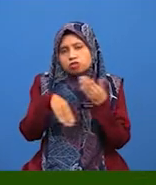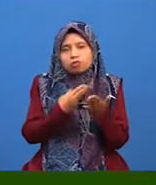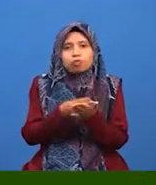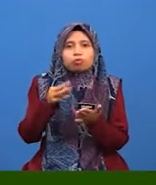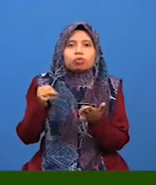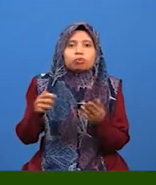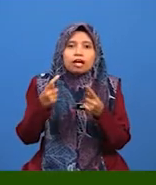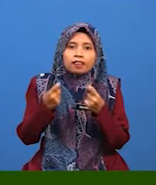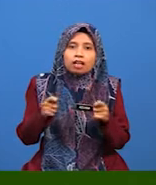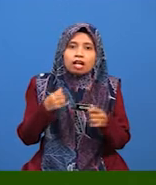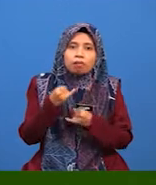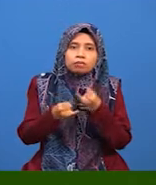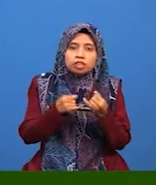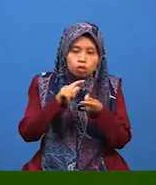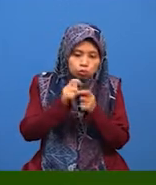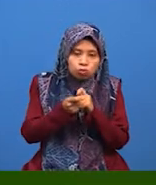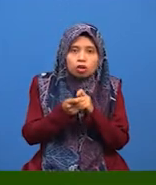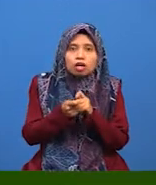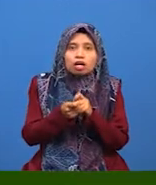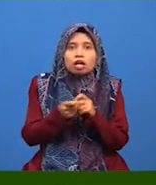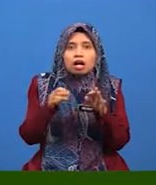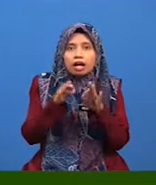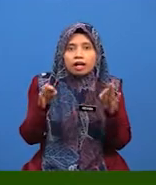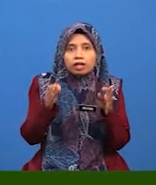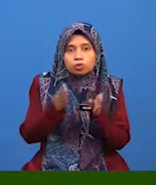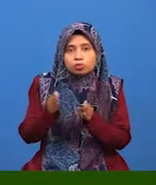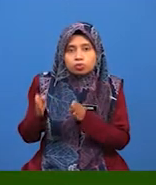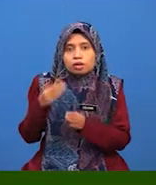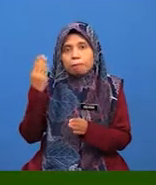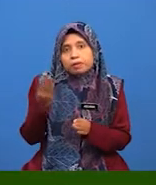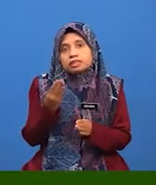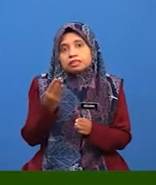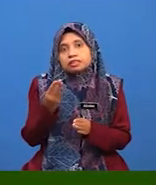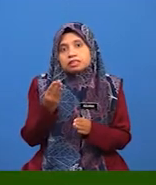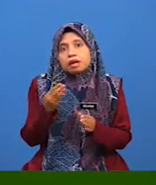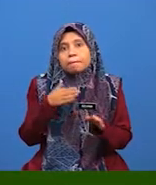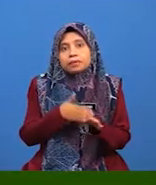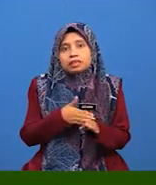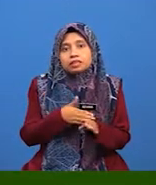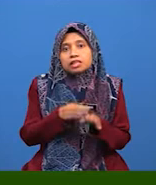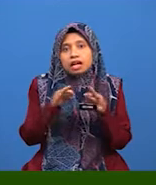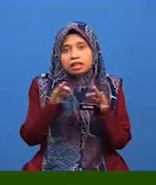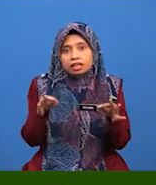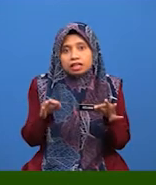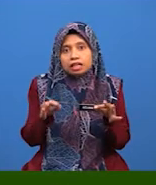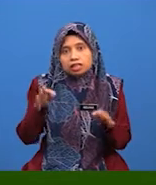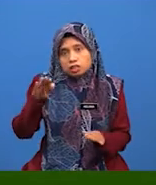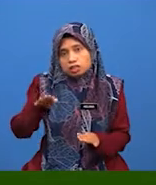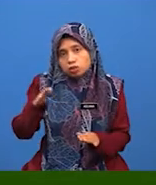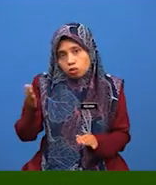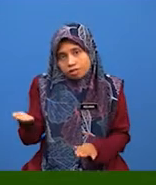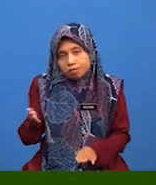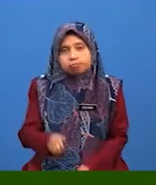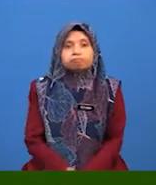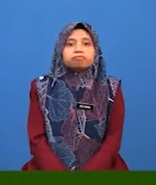murid-murid kerana berjaya menukarkan ayat susunan biasa kepada ayat